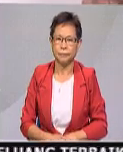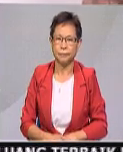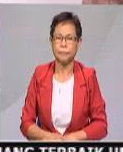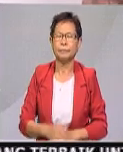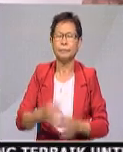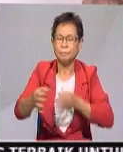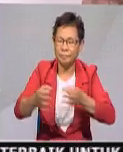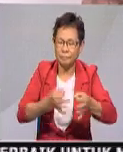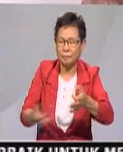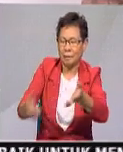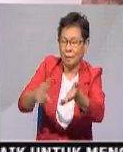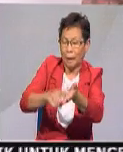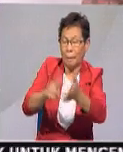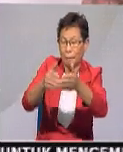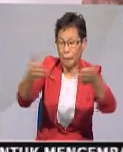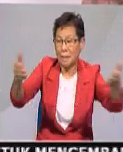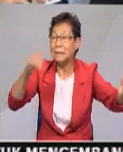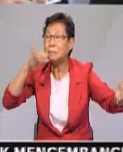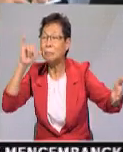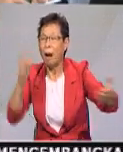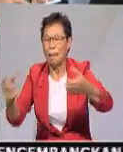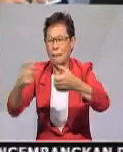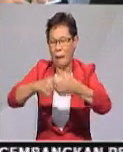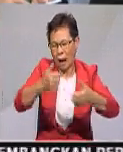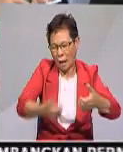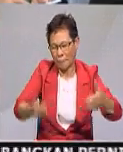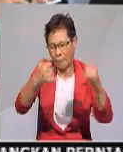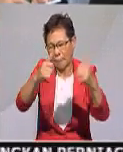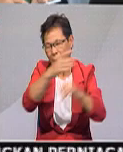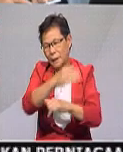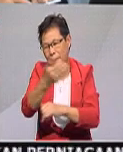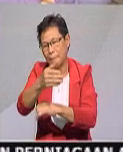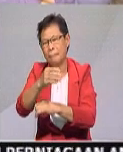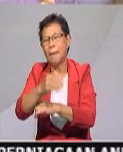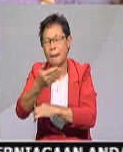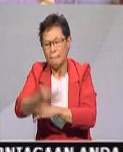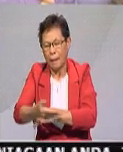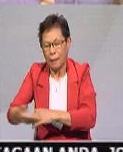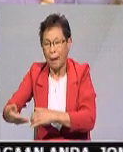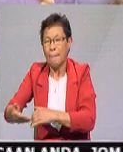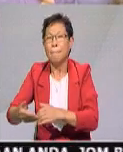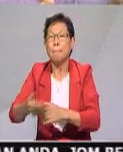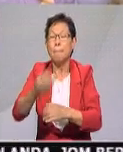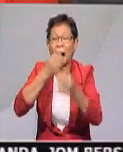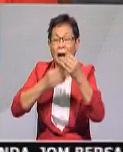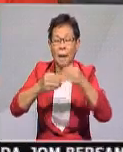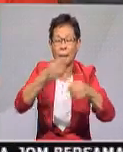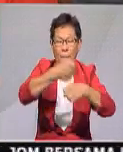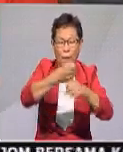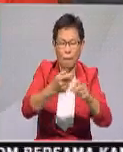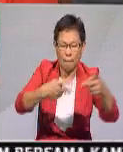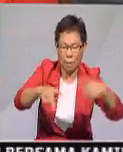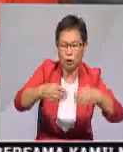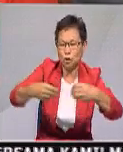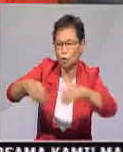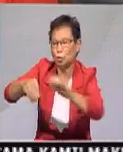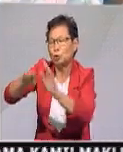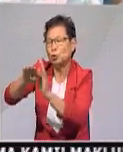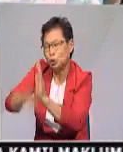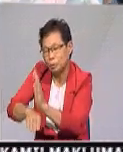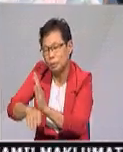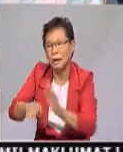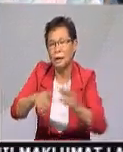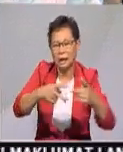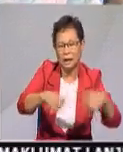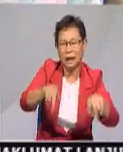Beliau mengulas mengenai laporan media semalam berhubung alat permainan dan bekas makanan yang diperbuat daripada plastik dan dijual pada harga yang murah di